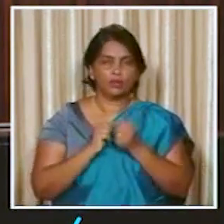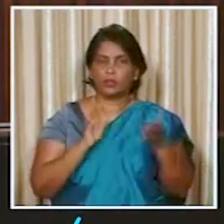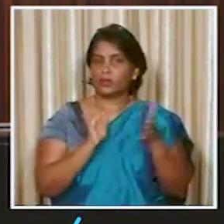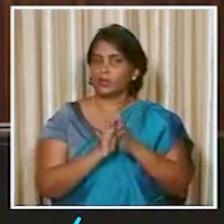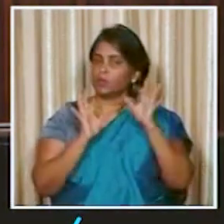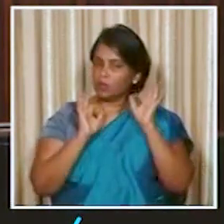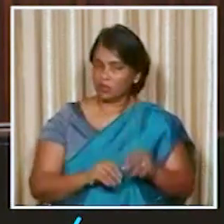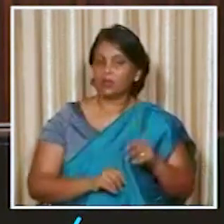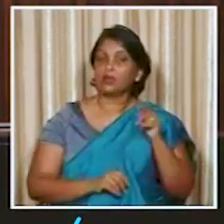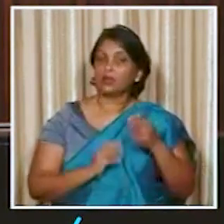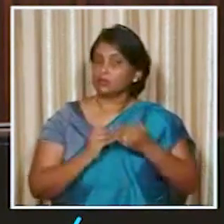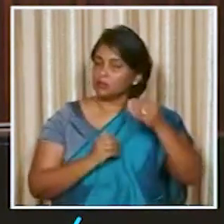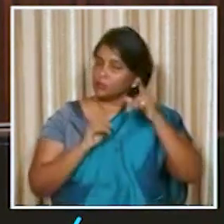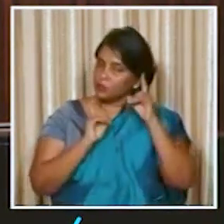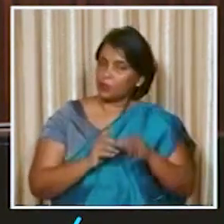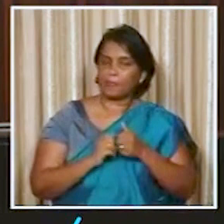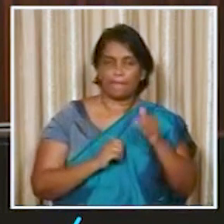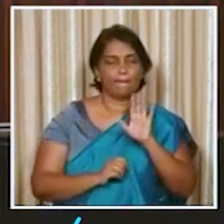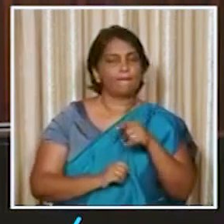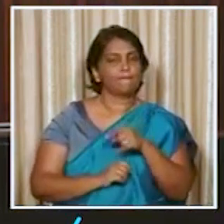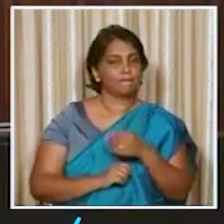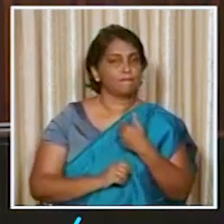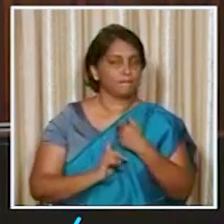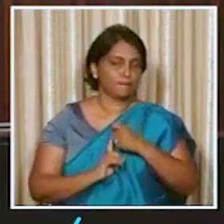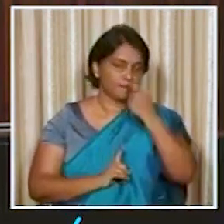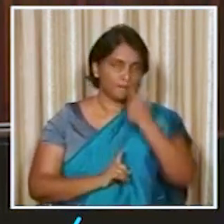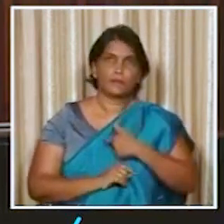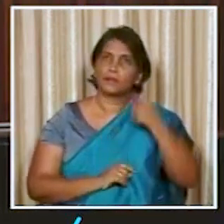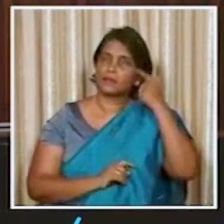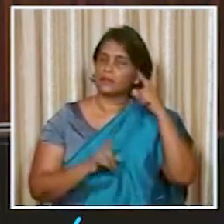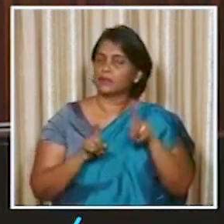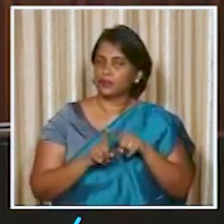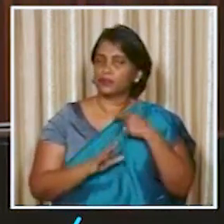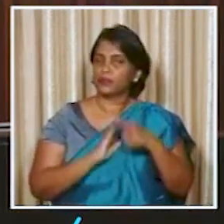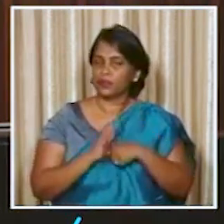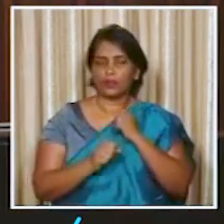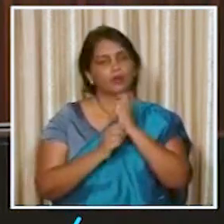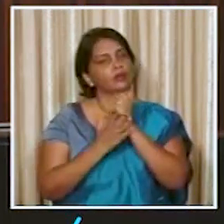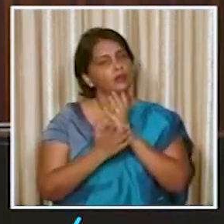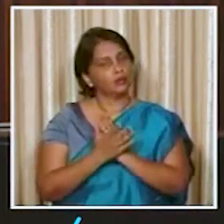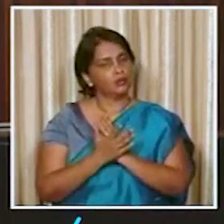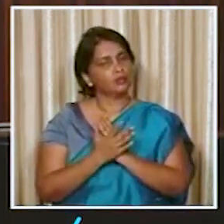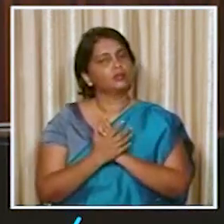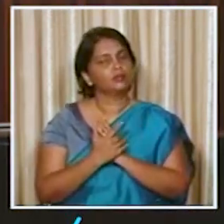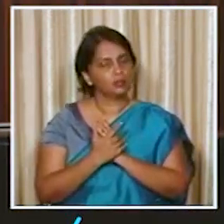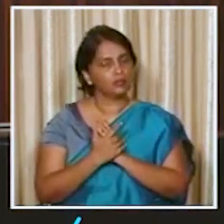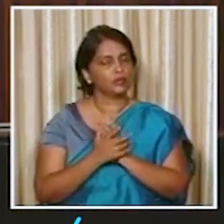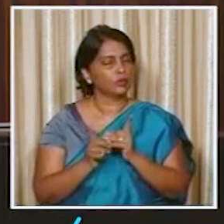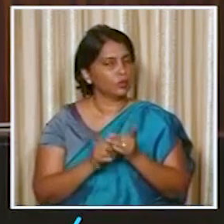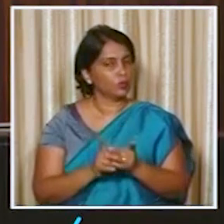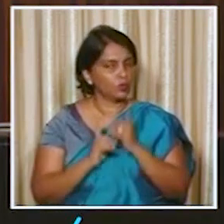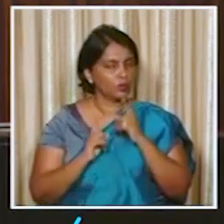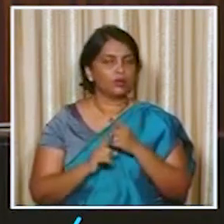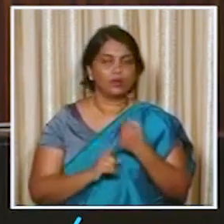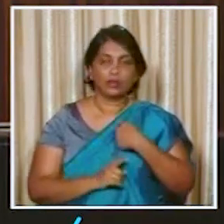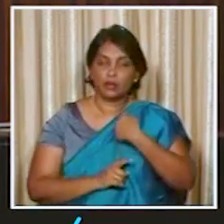කොටස්කරුවෙකු නොවීමි ඉදිරියටත් එසේම නොවනු ඇත මා පෞද්ගලික සිතන ආකාරයට මෙරට ආණ්ඩුක්‍රම ව්‍යවස්ථාවේ ව්‍යවස්ථාවට අනුකූලව සහ